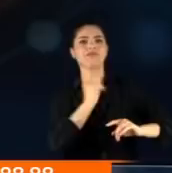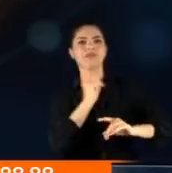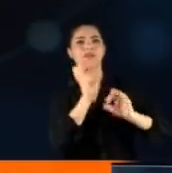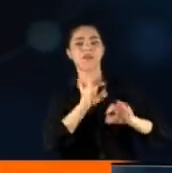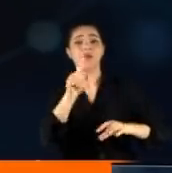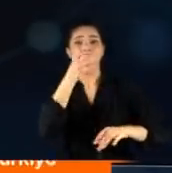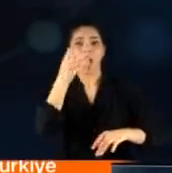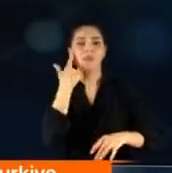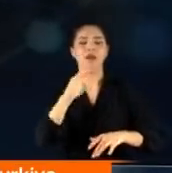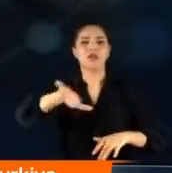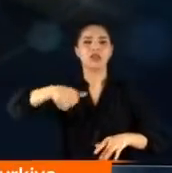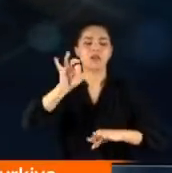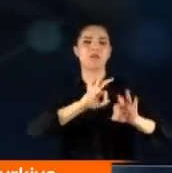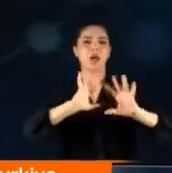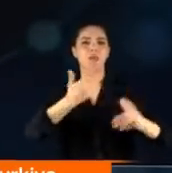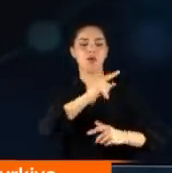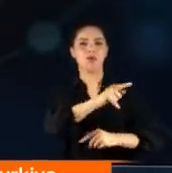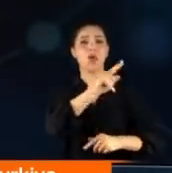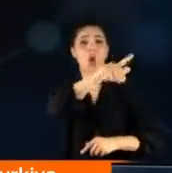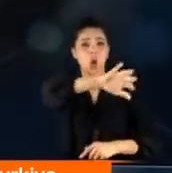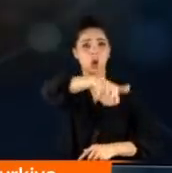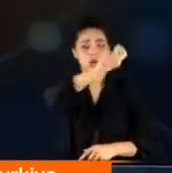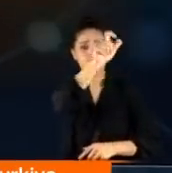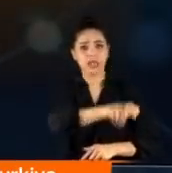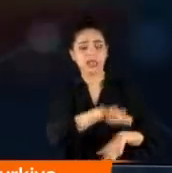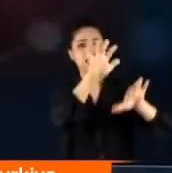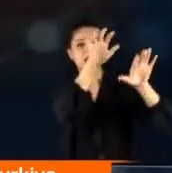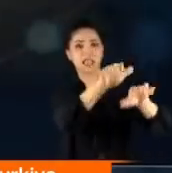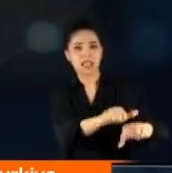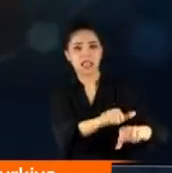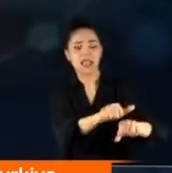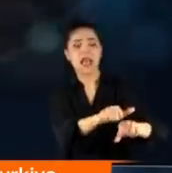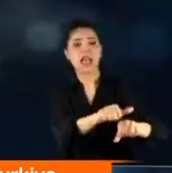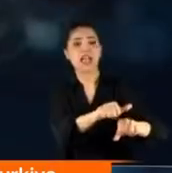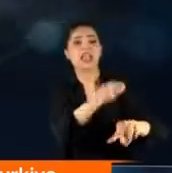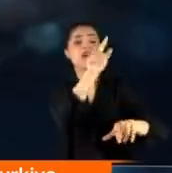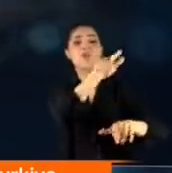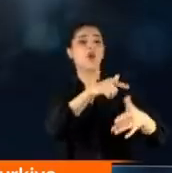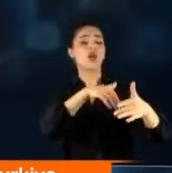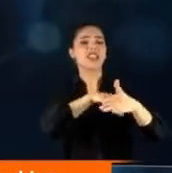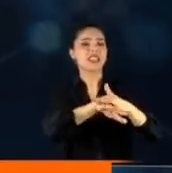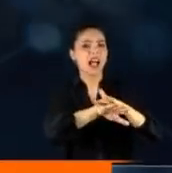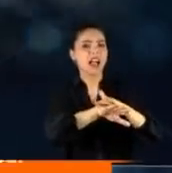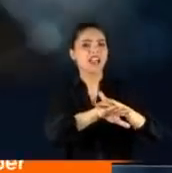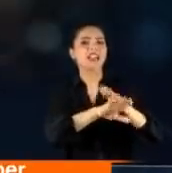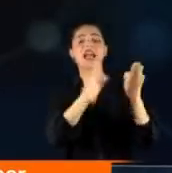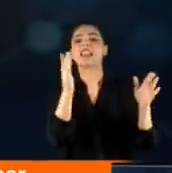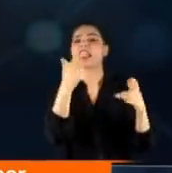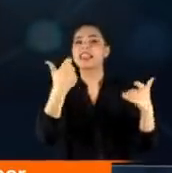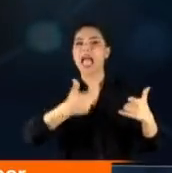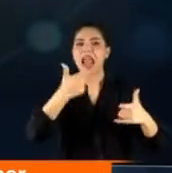gelen bir ihbar hırsızın bütün planını bozdu. Ve o hırsız kıskıvrak yakalandı. Aslında sobelendi demek çok daha doğru.